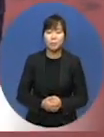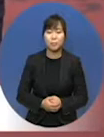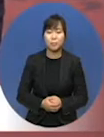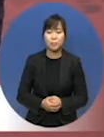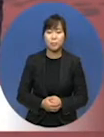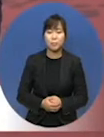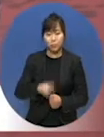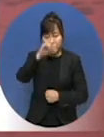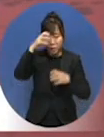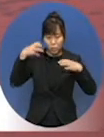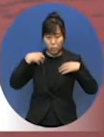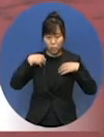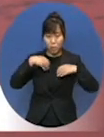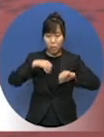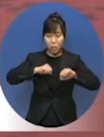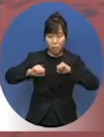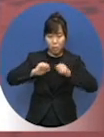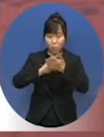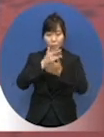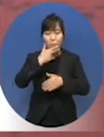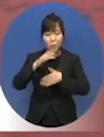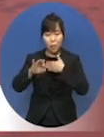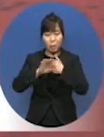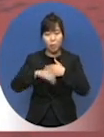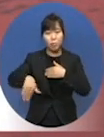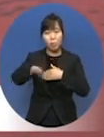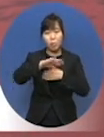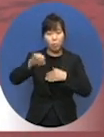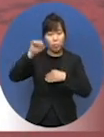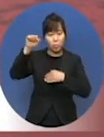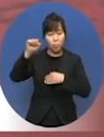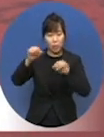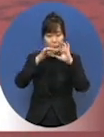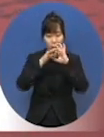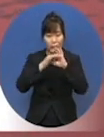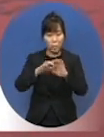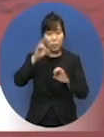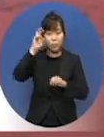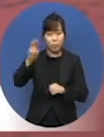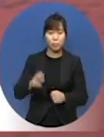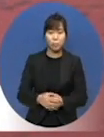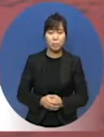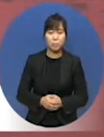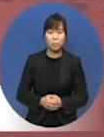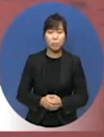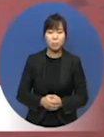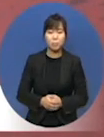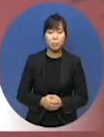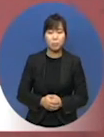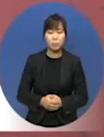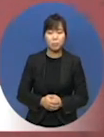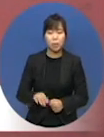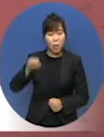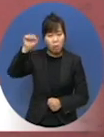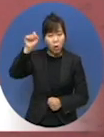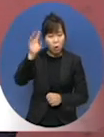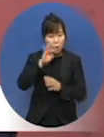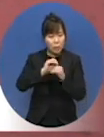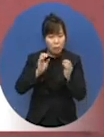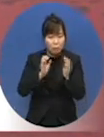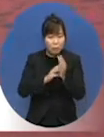태도 변화가 없다면 우리의 투쟁은 더욱 거세게 계속될 것입니다. 이 투쟁이 언제